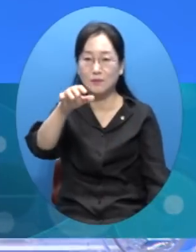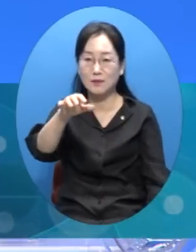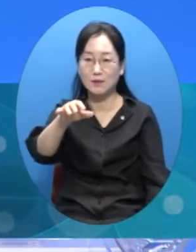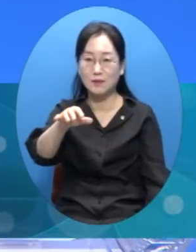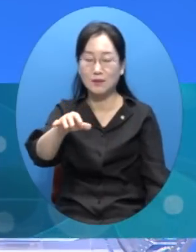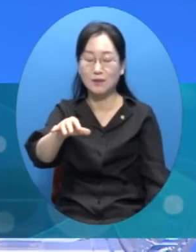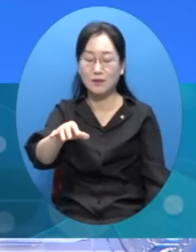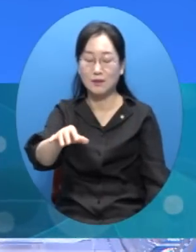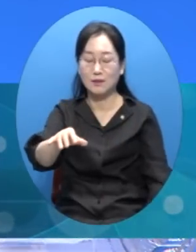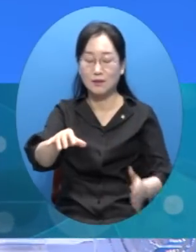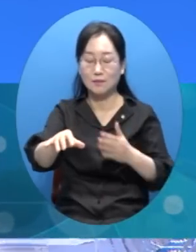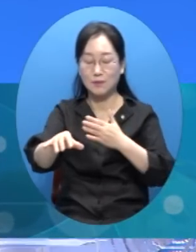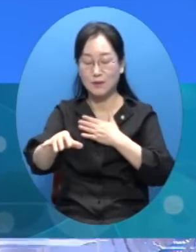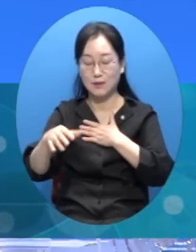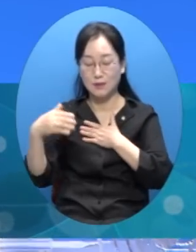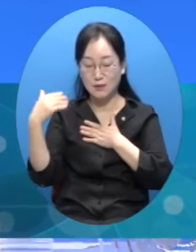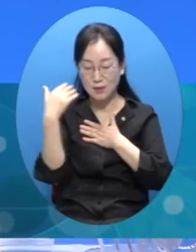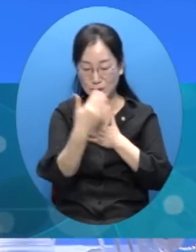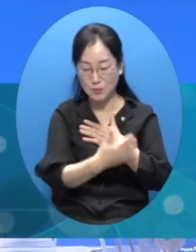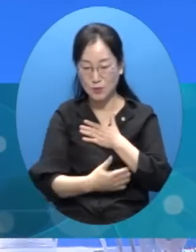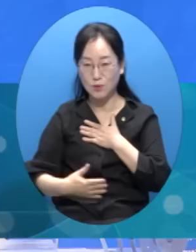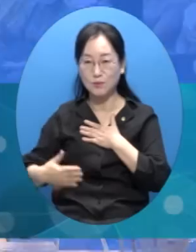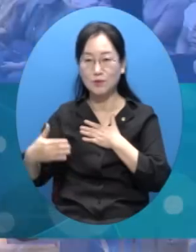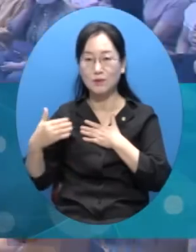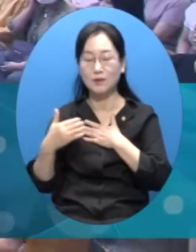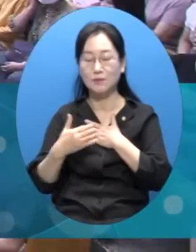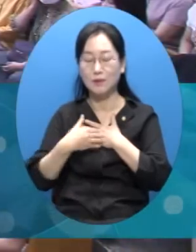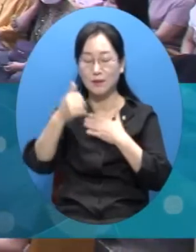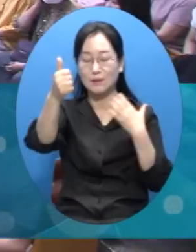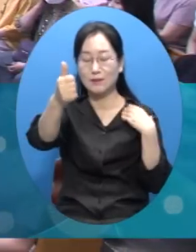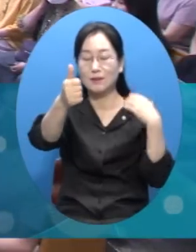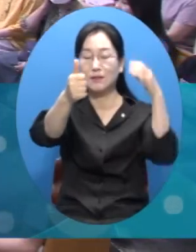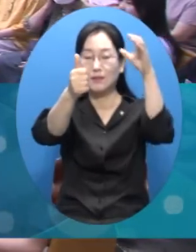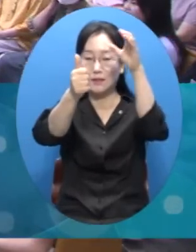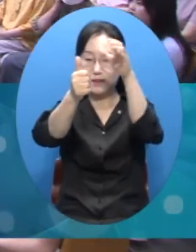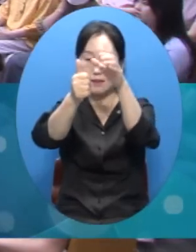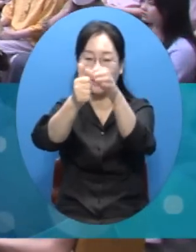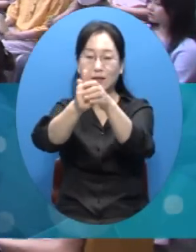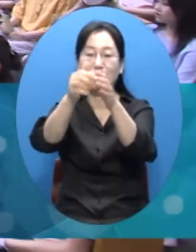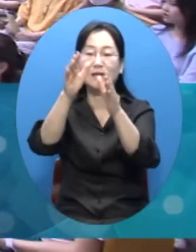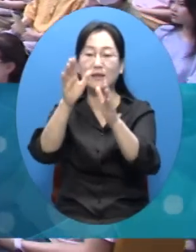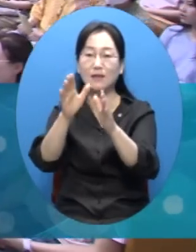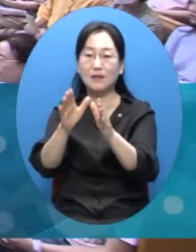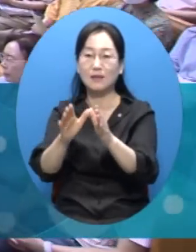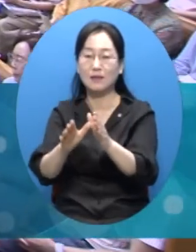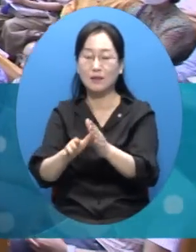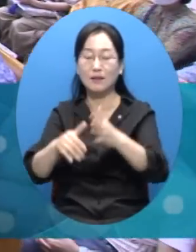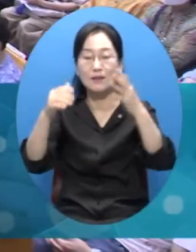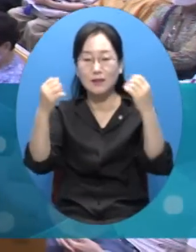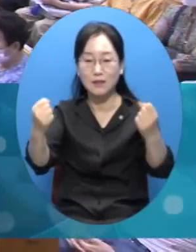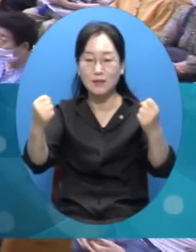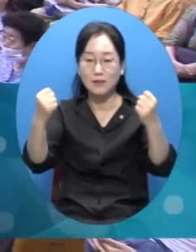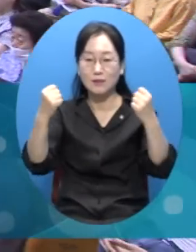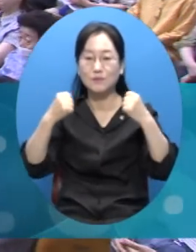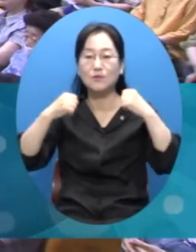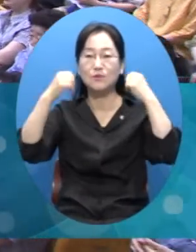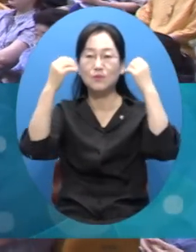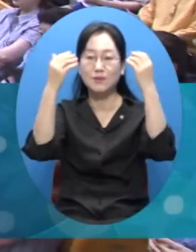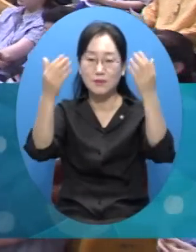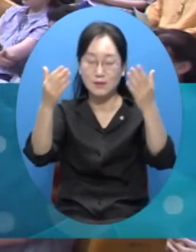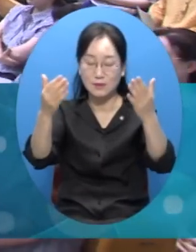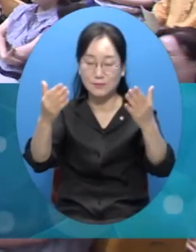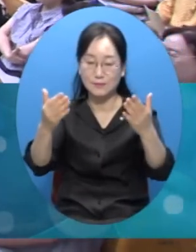주님 앞에 이 몸을 맡길 때 힘